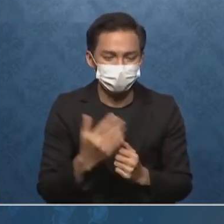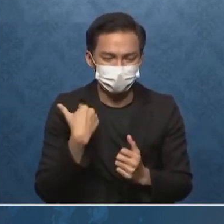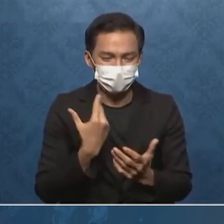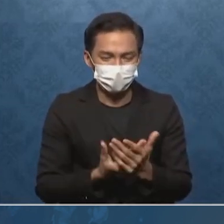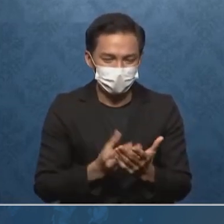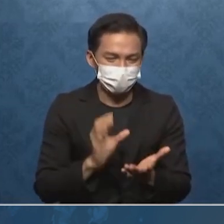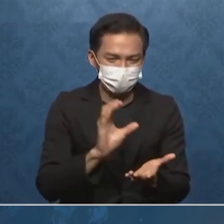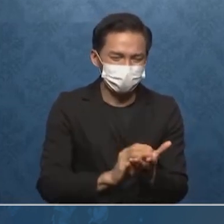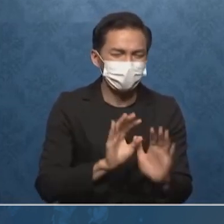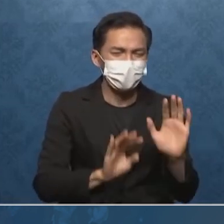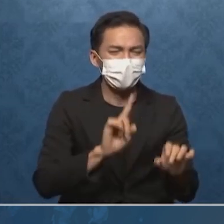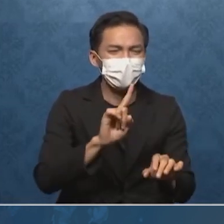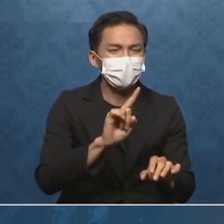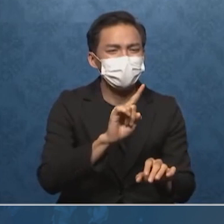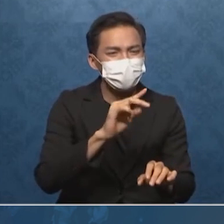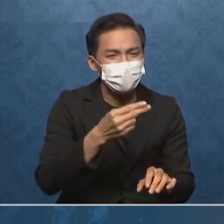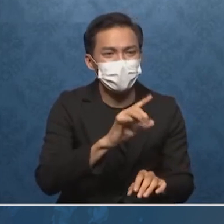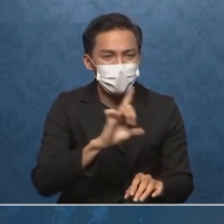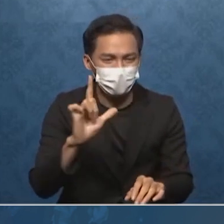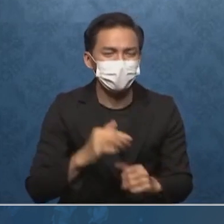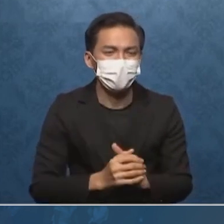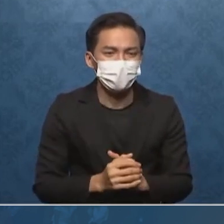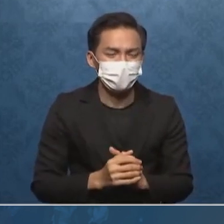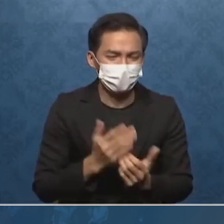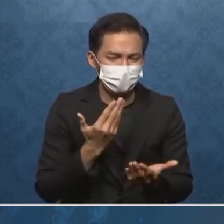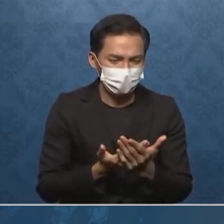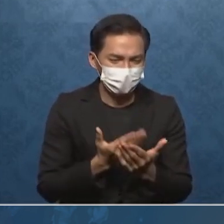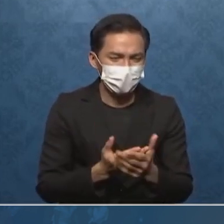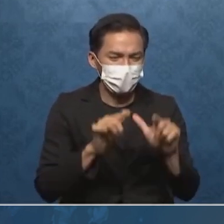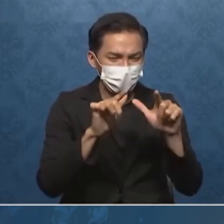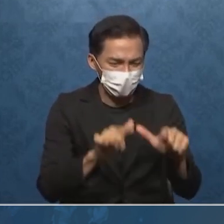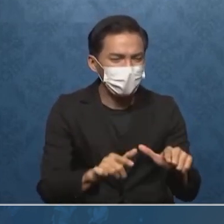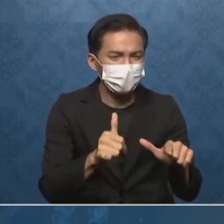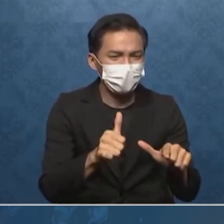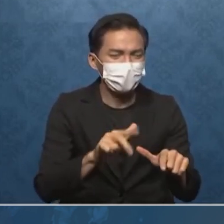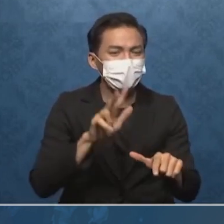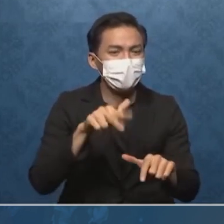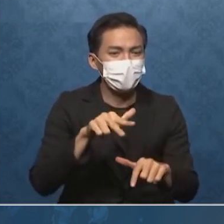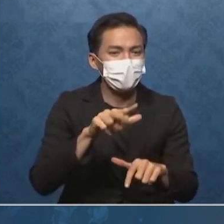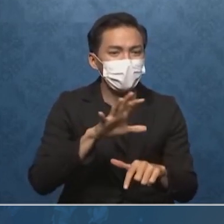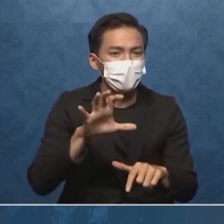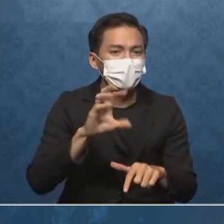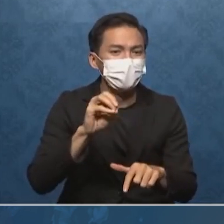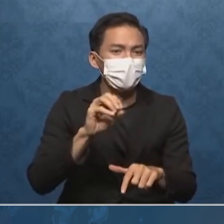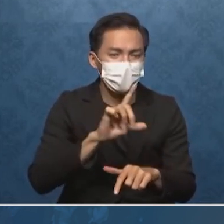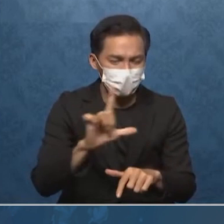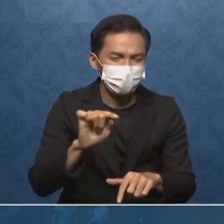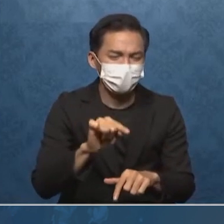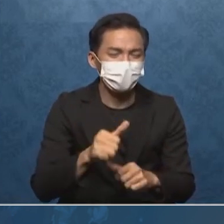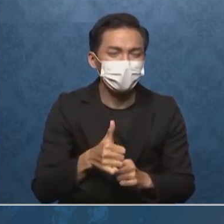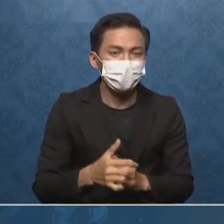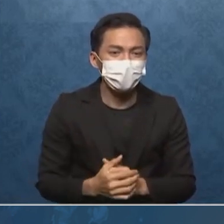ตั้งวงเงินเกือบหมื่นล้านจริงๆแล้วปรับรถเบิกได้ปรับลดลงมาเหลือแค่ 3,500 50ล้าน